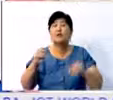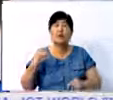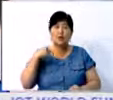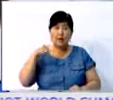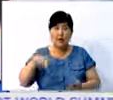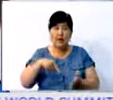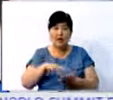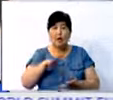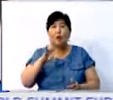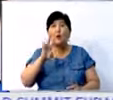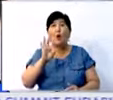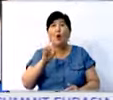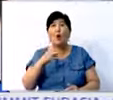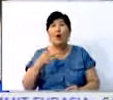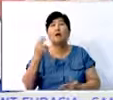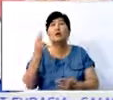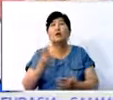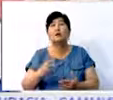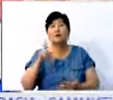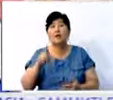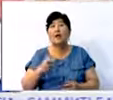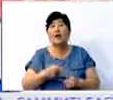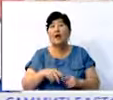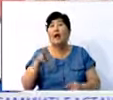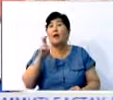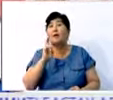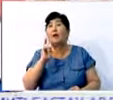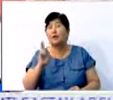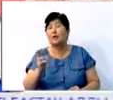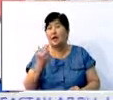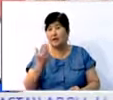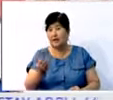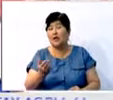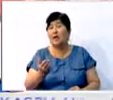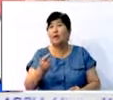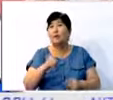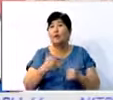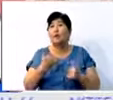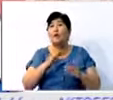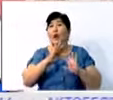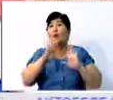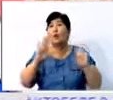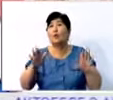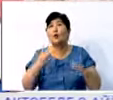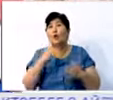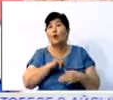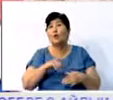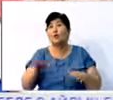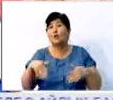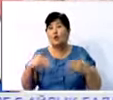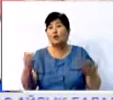ұйымдастырылды. Ноғайдың суретшісі Әлібек Қойлақаевтың, Әлібек бауырымыздың сурет көрмесі бүгін өздеріңізге ұсынылып